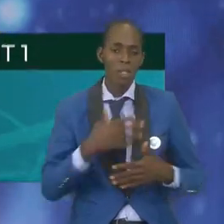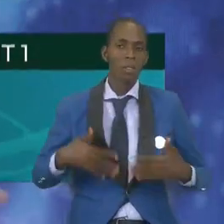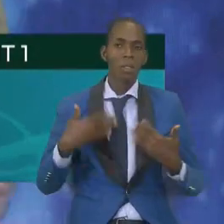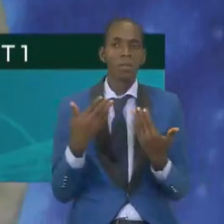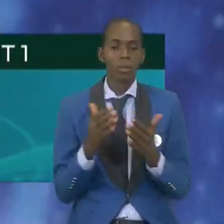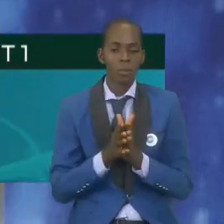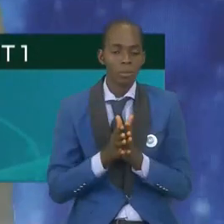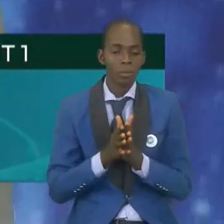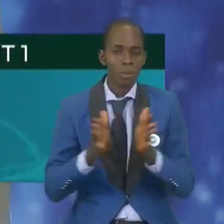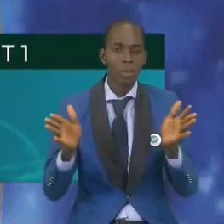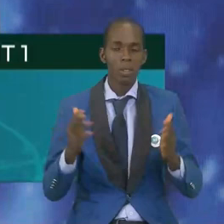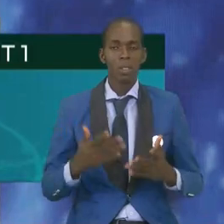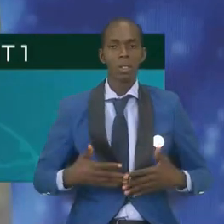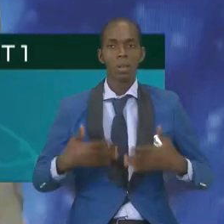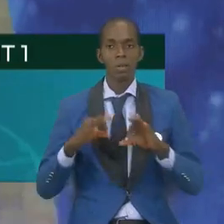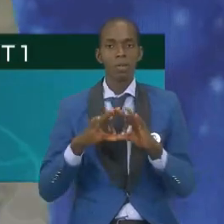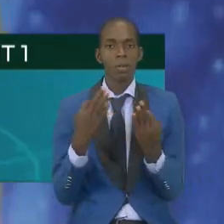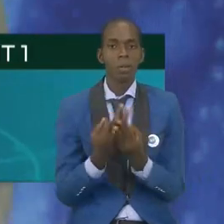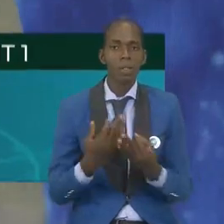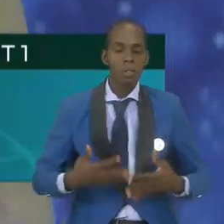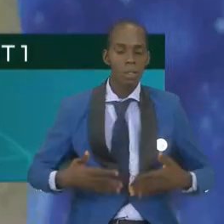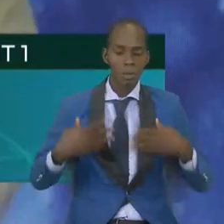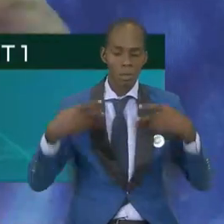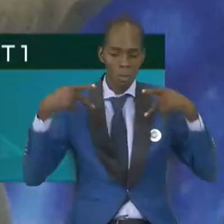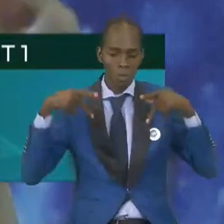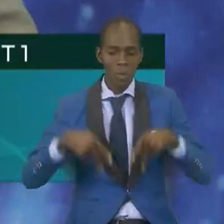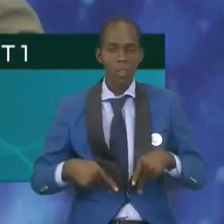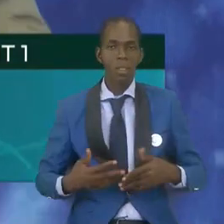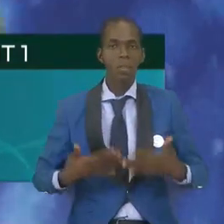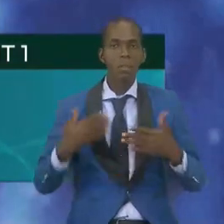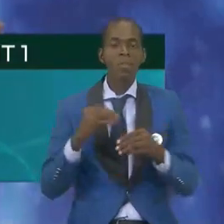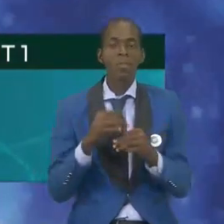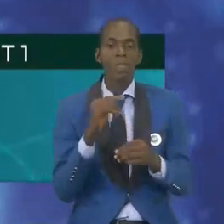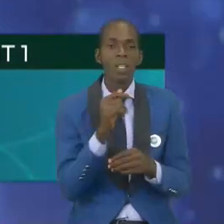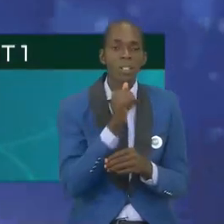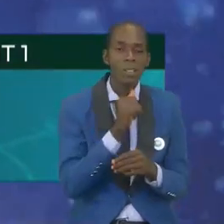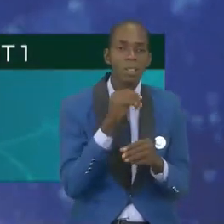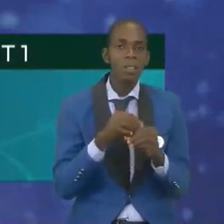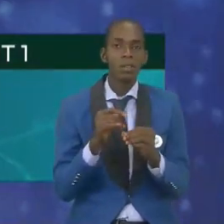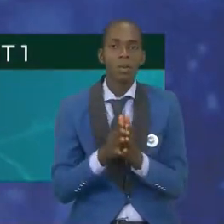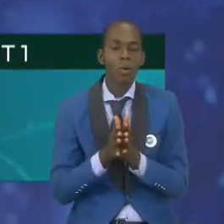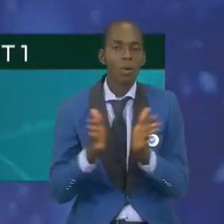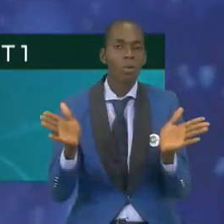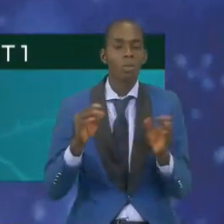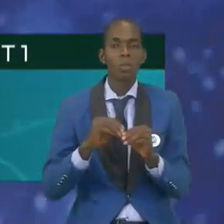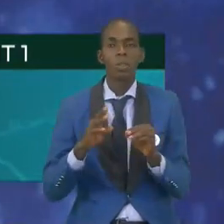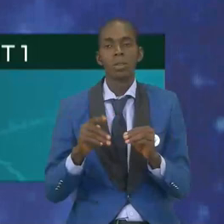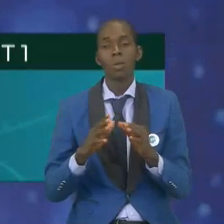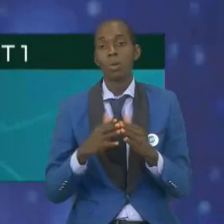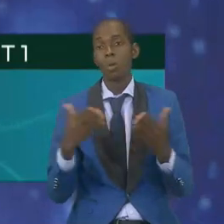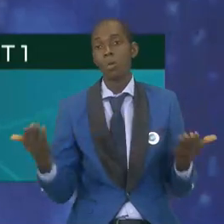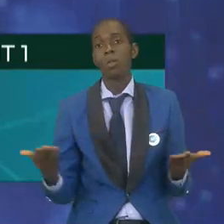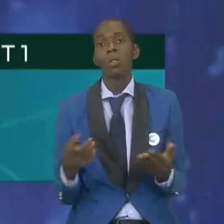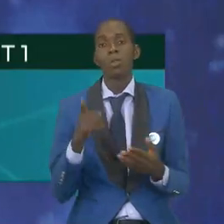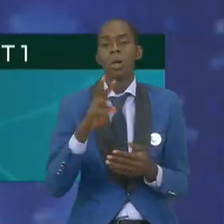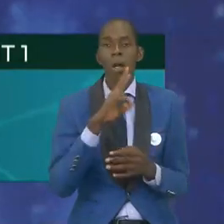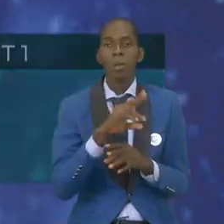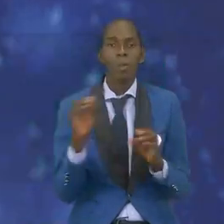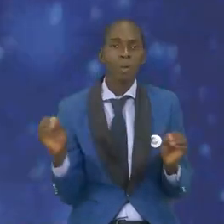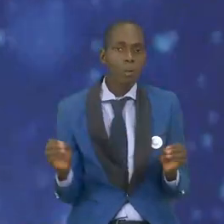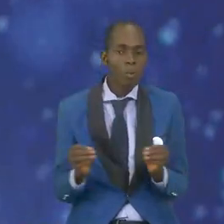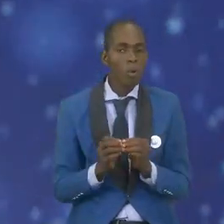étaient. La vie privée, la vie publique, la vie familiale, la vie personnelle, dans le secret,